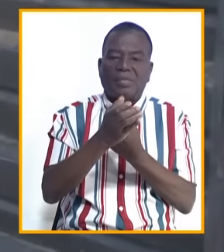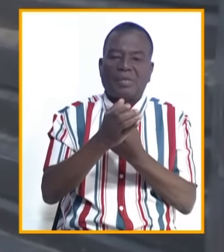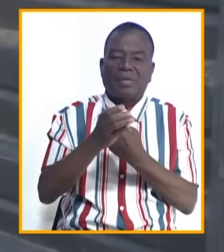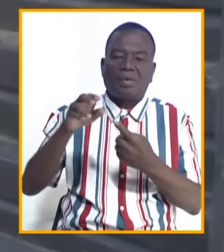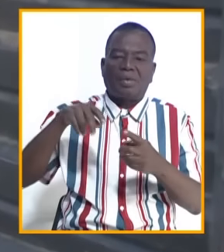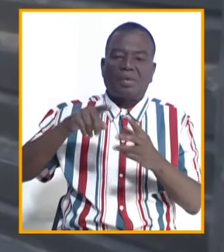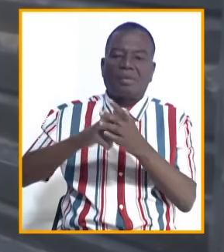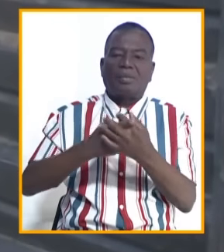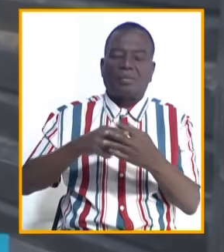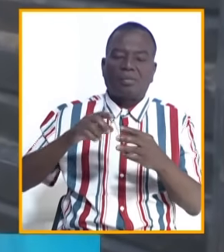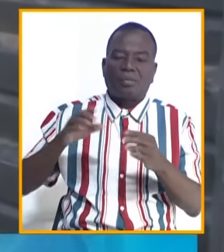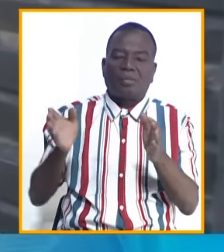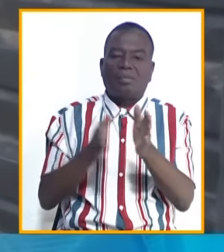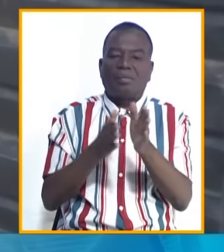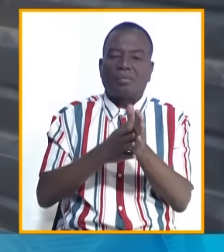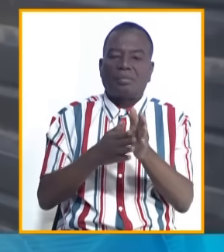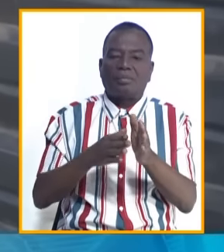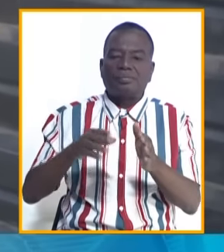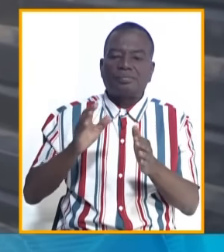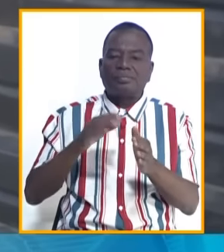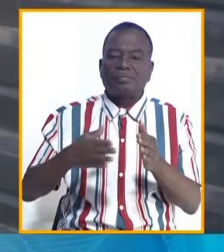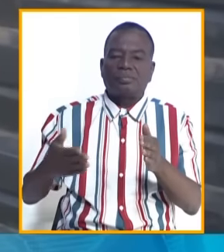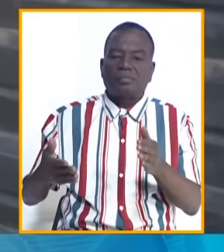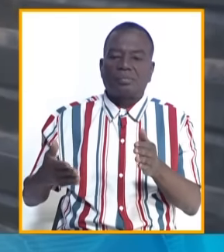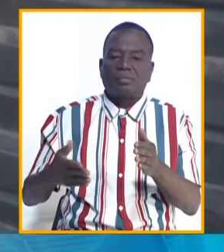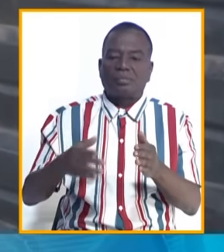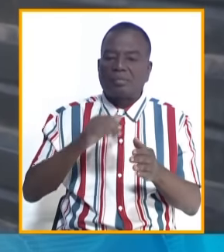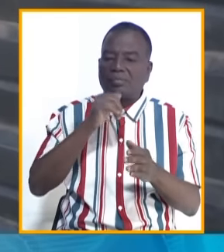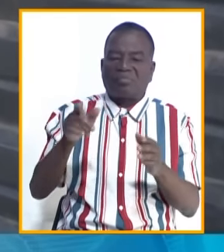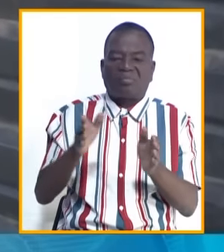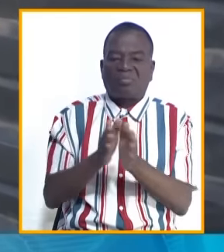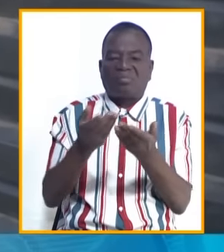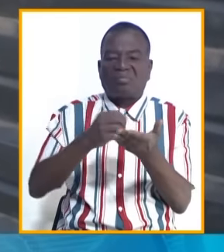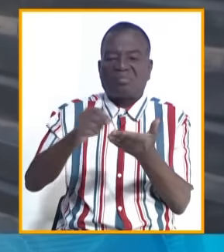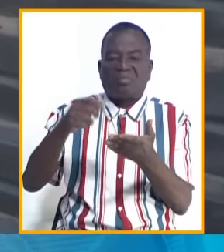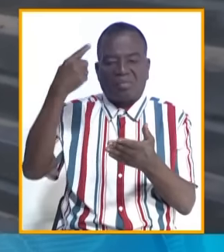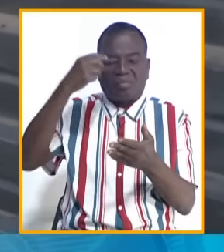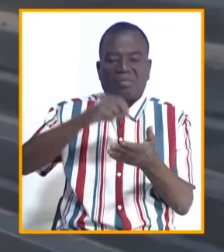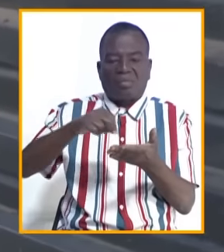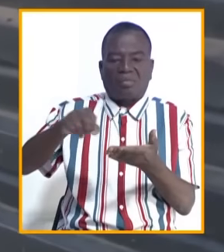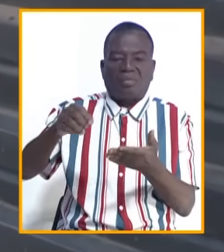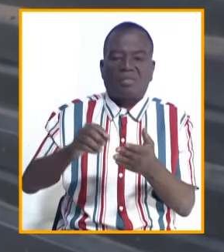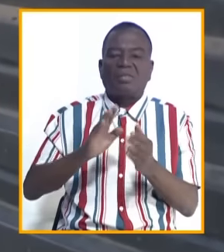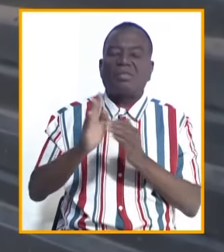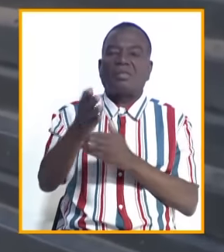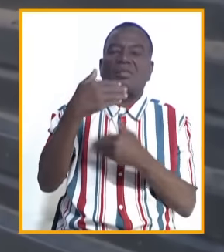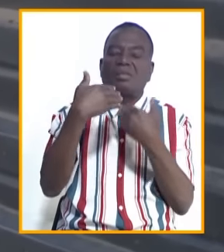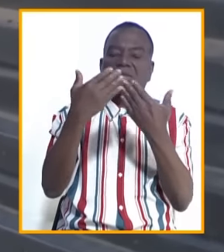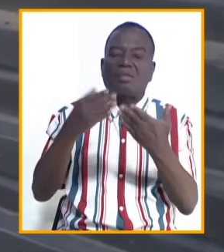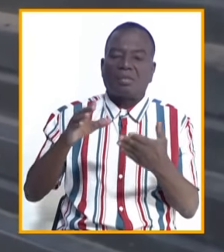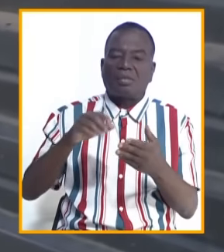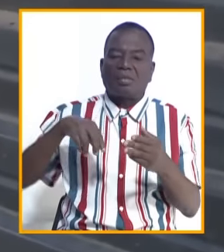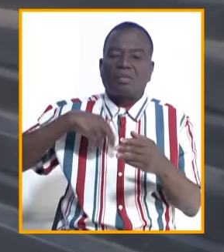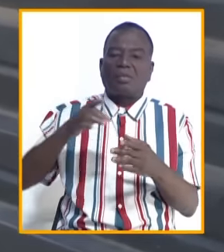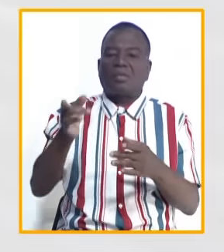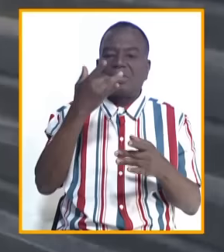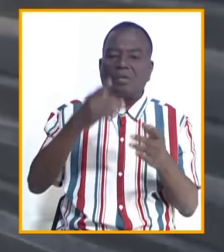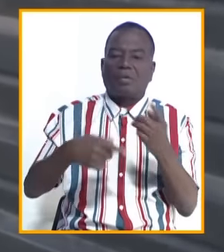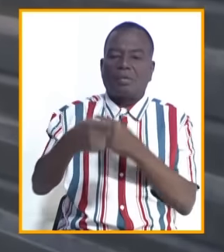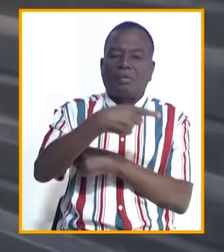avons commencé les cours, les enfants sont là, ils n'ont même pas de cahier pour écrire. Et Dieu merci, nous avons eu cette chance